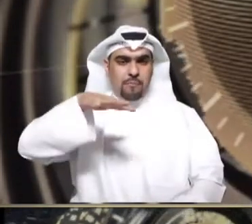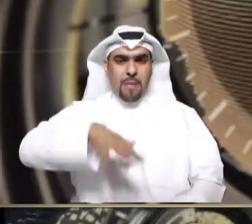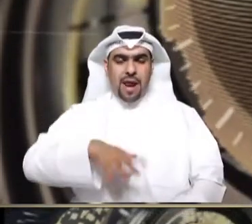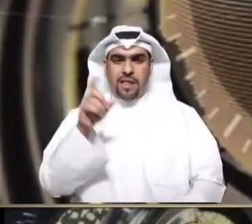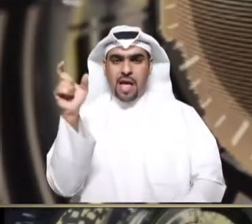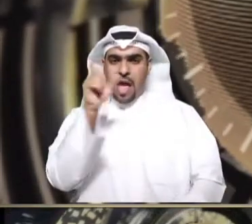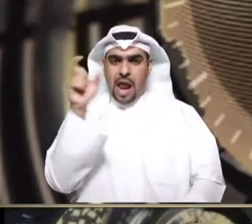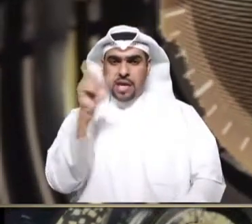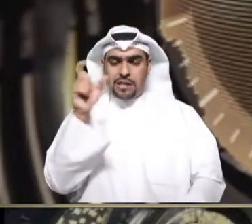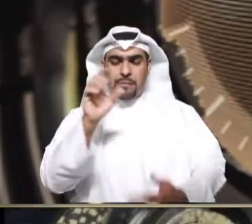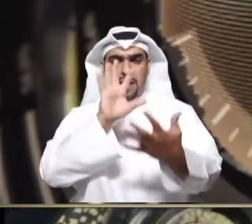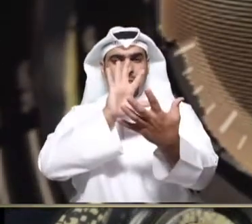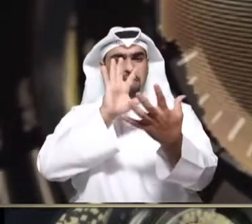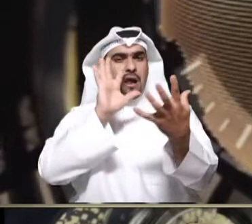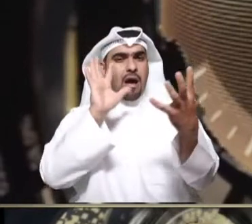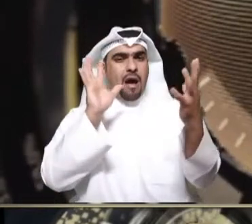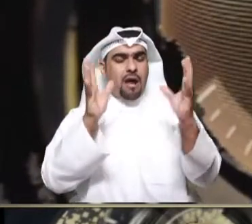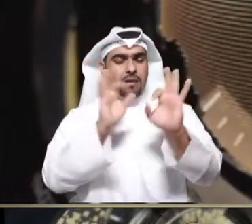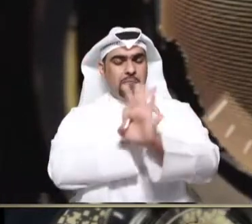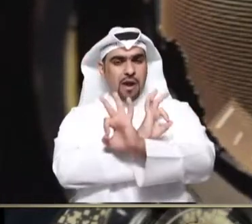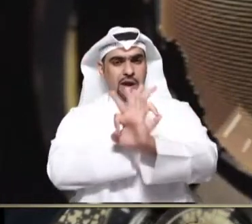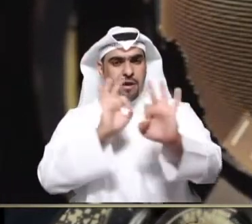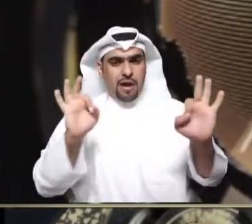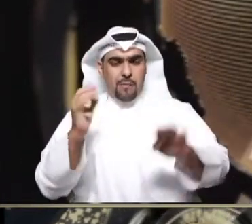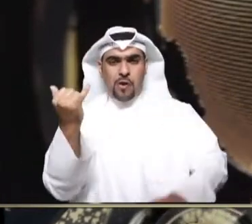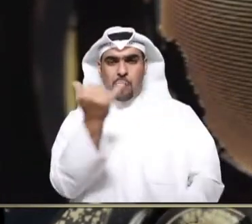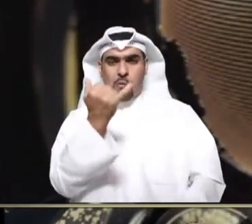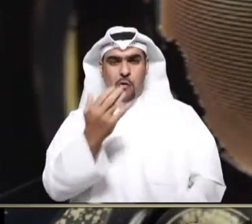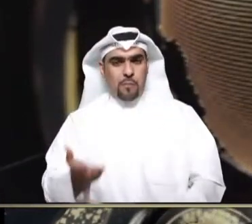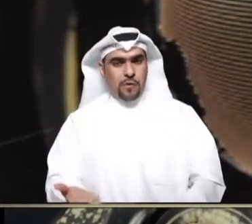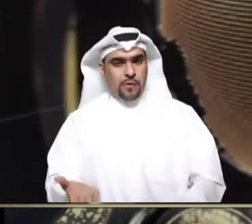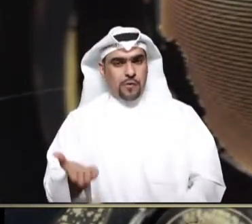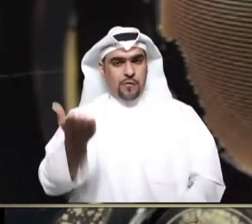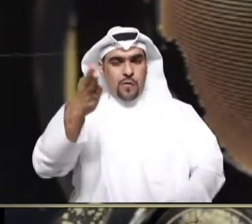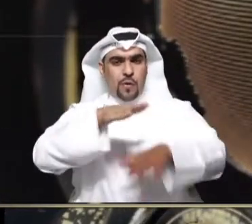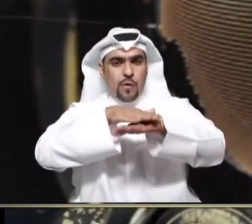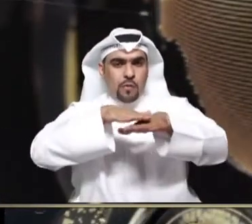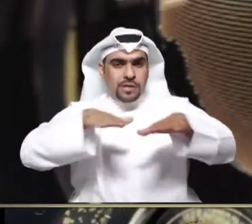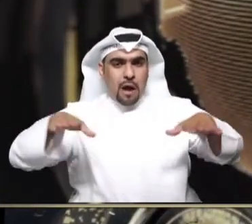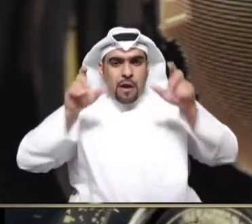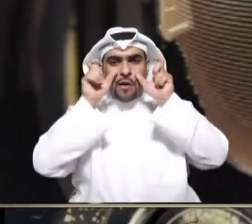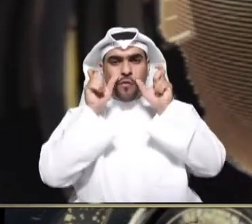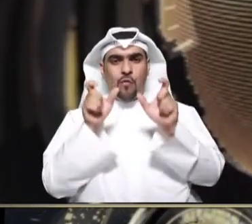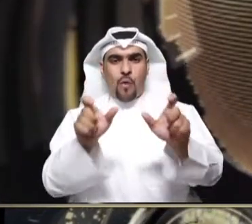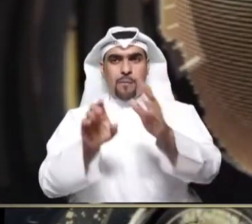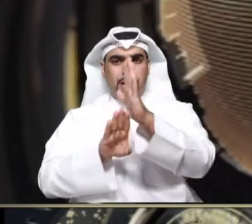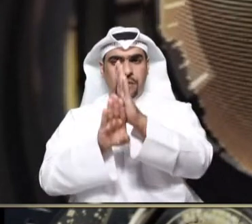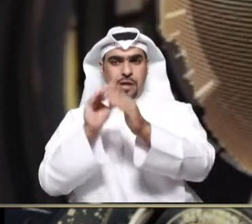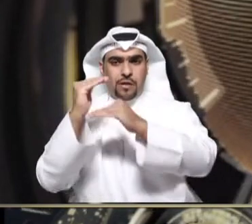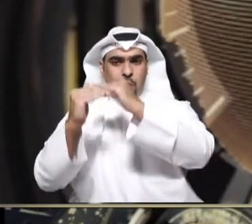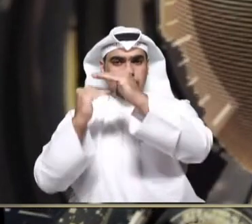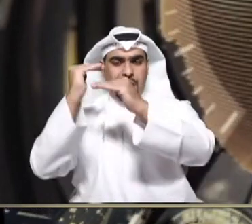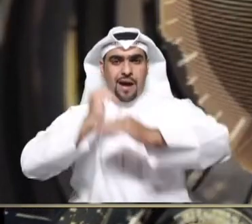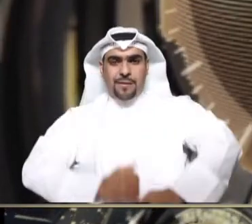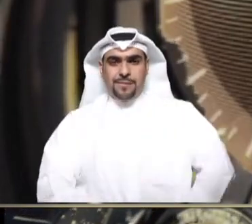مشارق الأرض ومغاربها كل ما تنشده من رفعة وأمان وتقدم وازدهار.